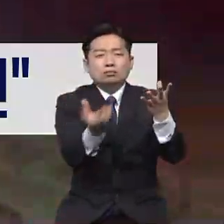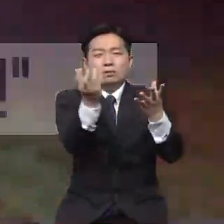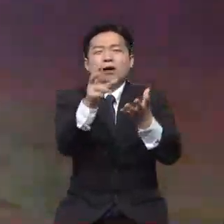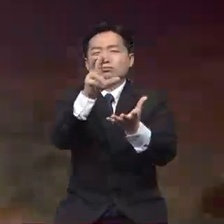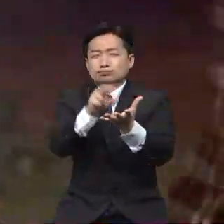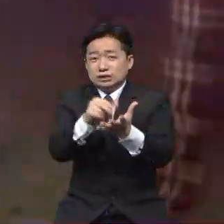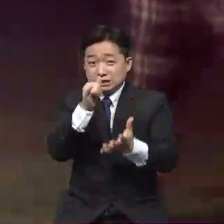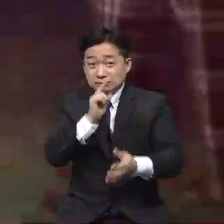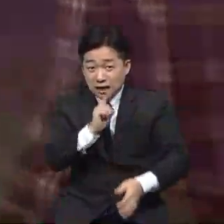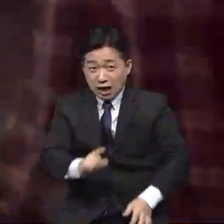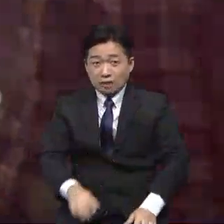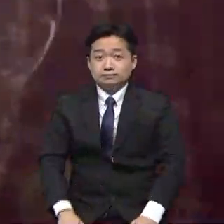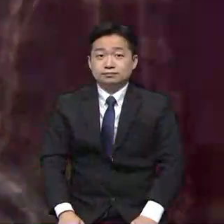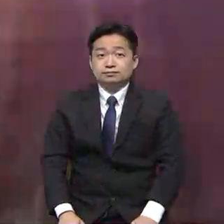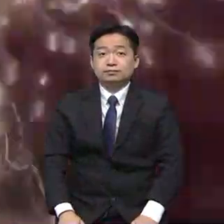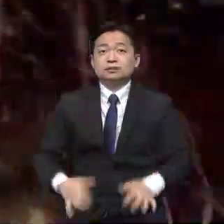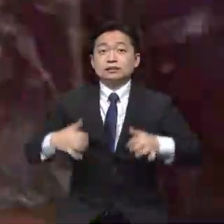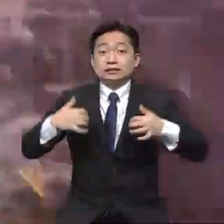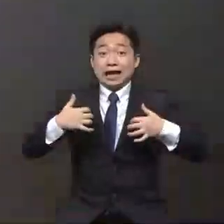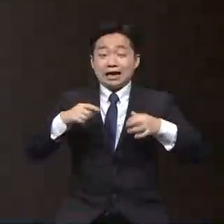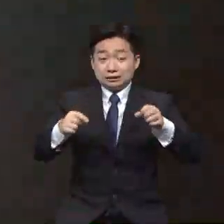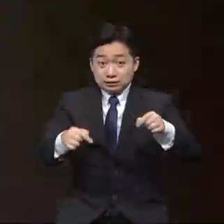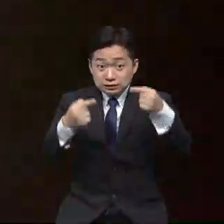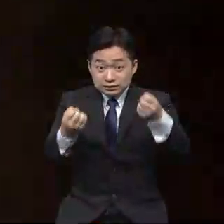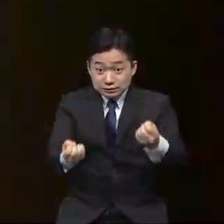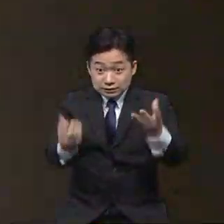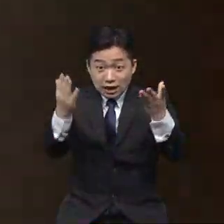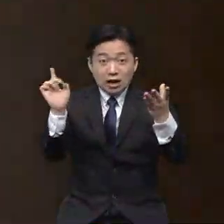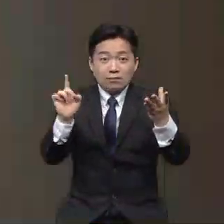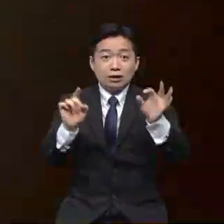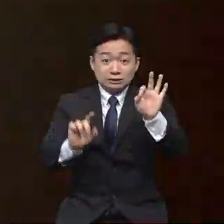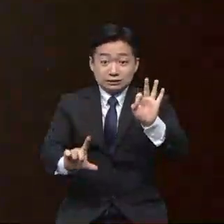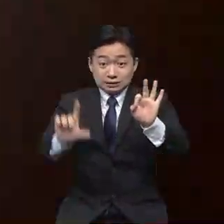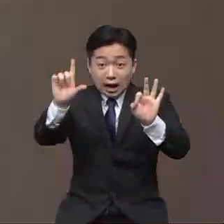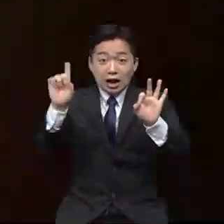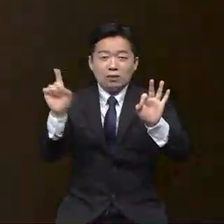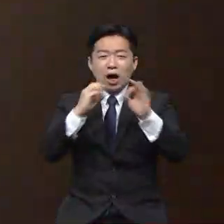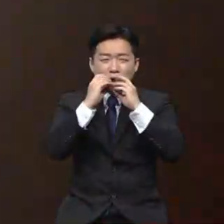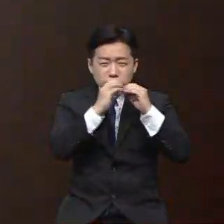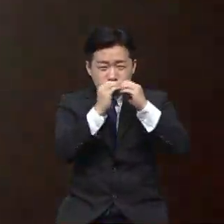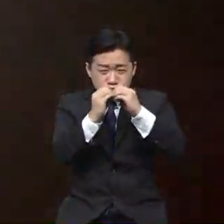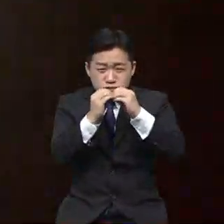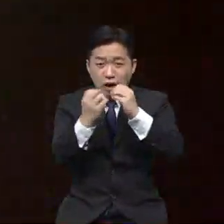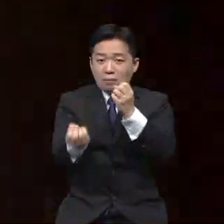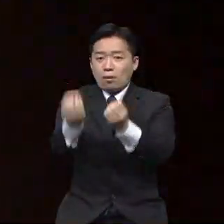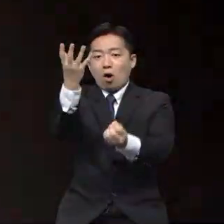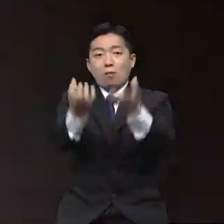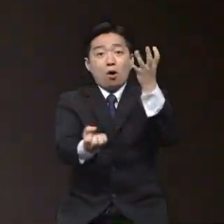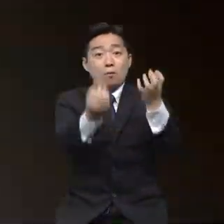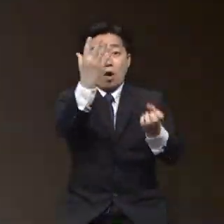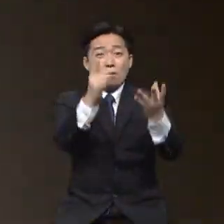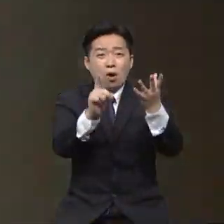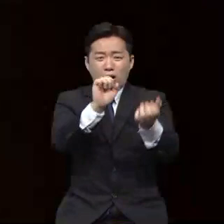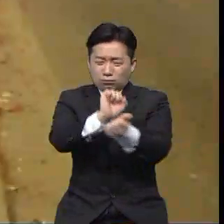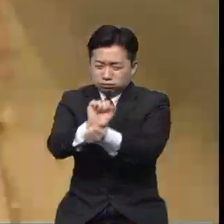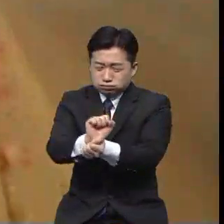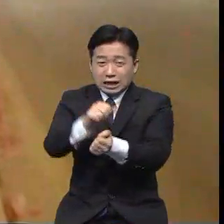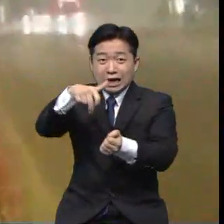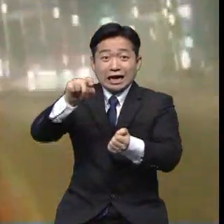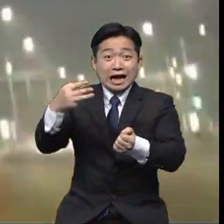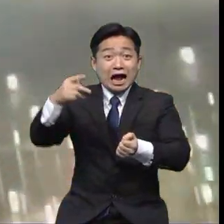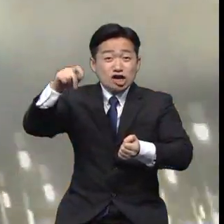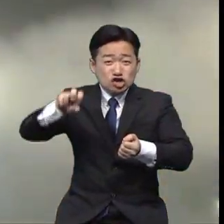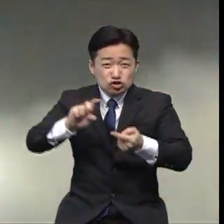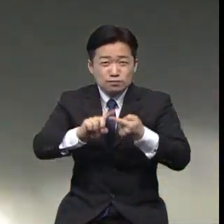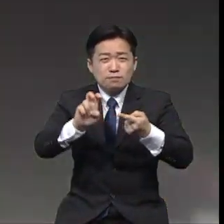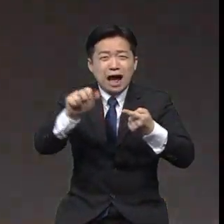지목됐습니다. 춘제를 이틀 앞둔 지난 10일부터 초미세먼지와 함께 폭죽이 터질 때 나오는 칼륨, 마그네슘